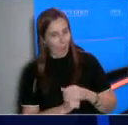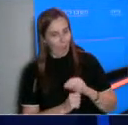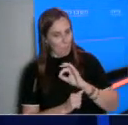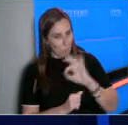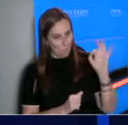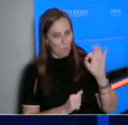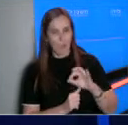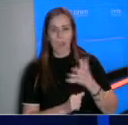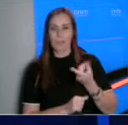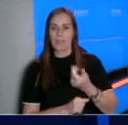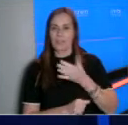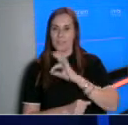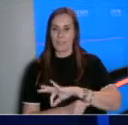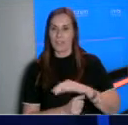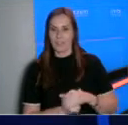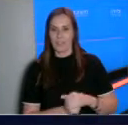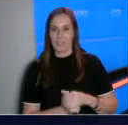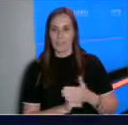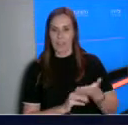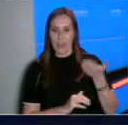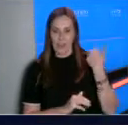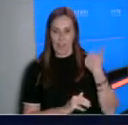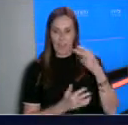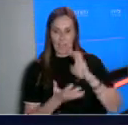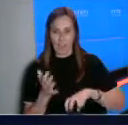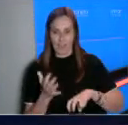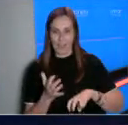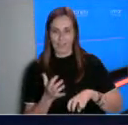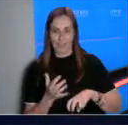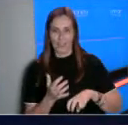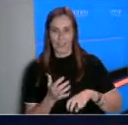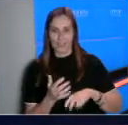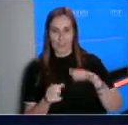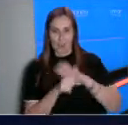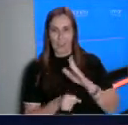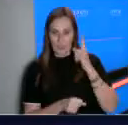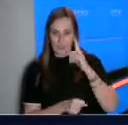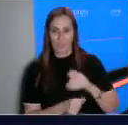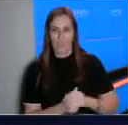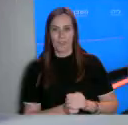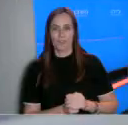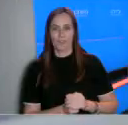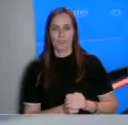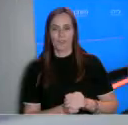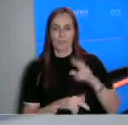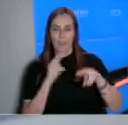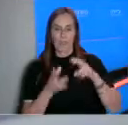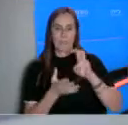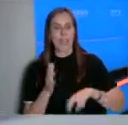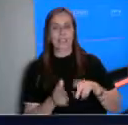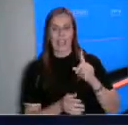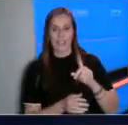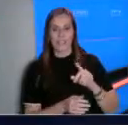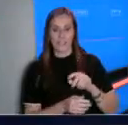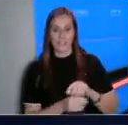שלום! שלום! כמה כסף הבאת לי? לפני או אחרי המס, כי שהלוביסט יבוא לפה שאולי הוא יטפל במס חיוב. אבל זה,